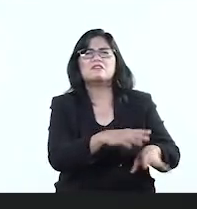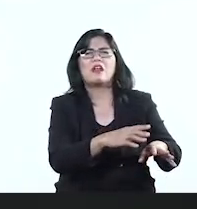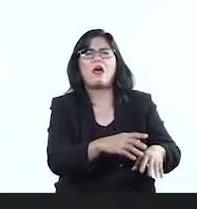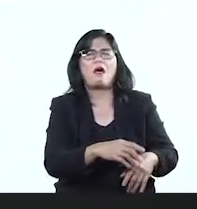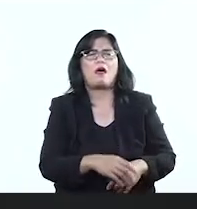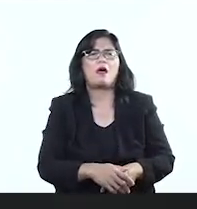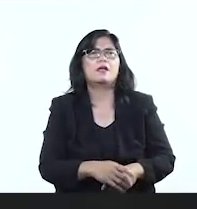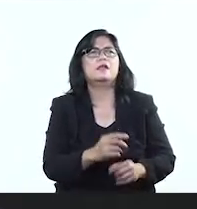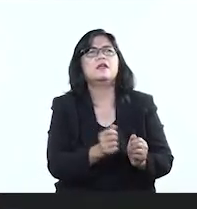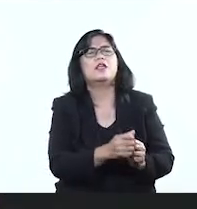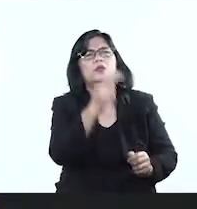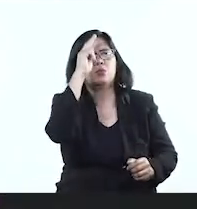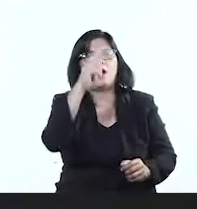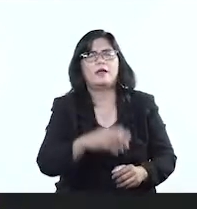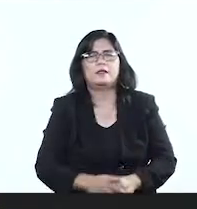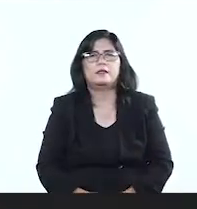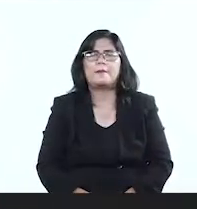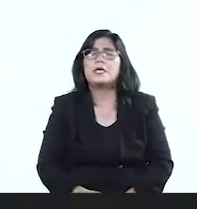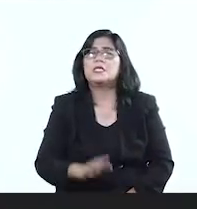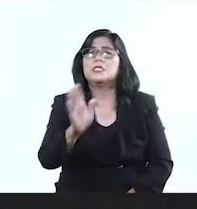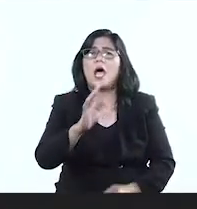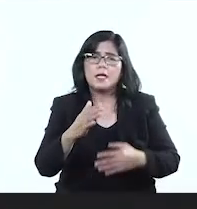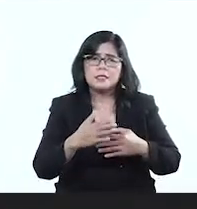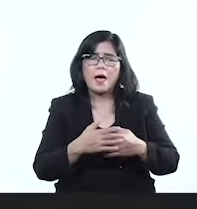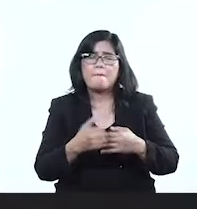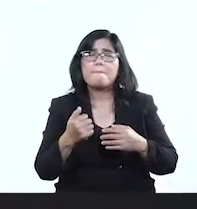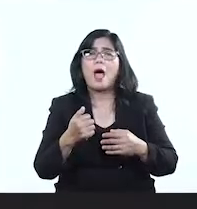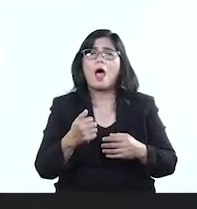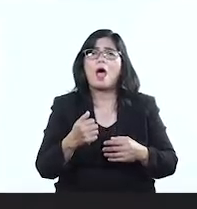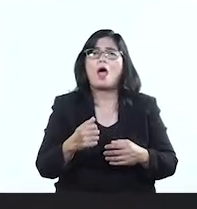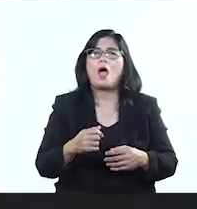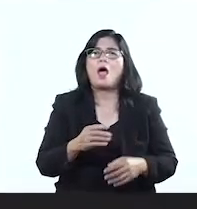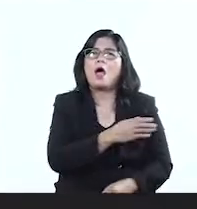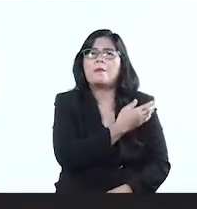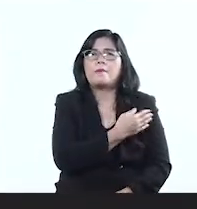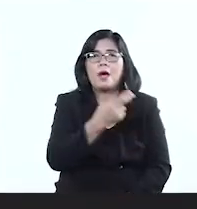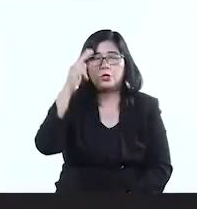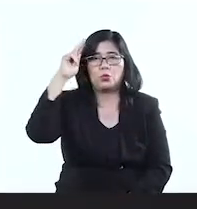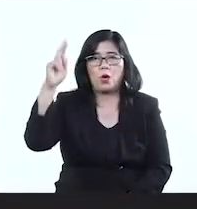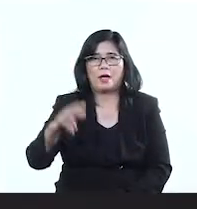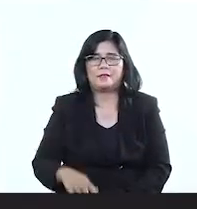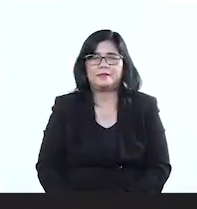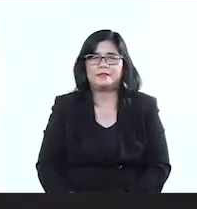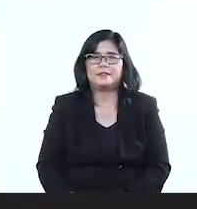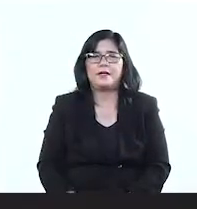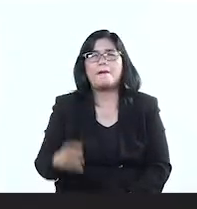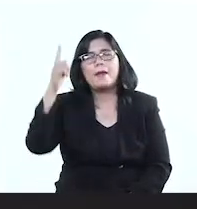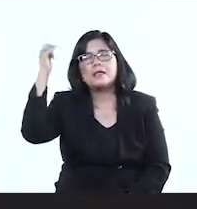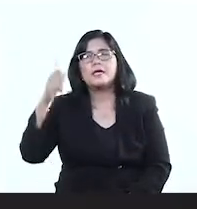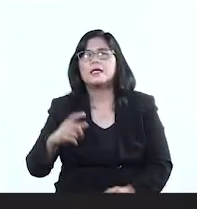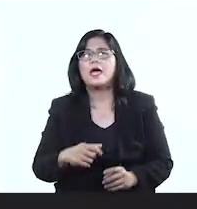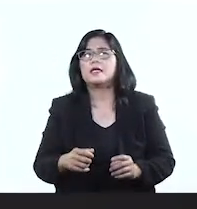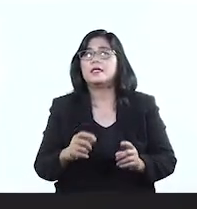Hai tapi yang pasti dunots dynojet one kita belajar edar aku tidak menjamah orang tuamu